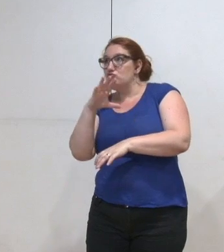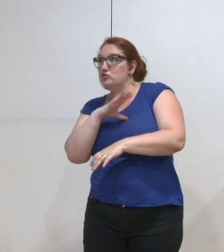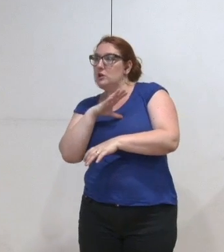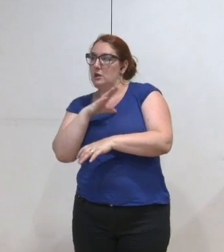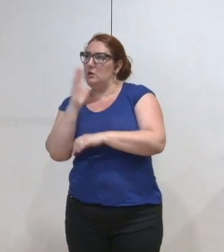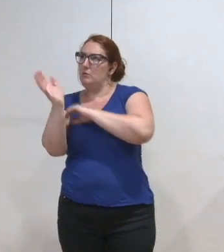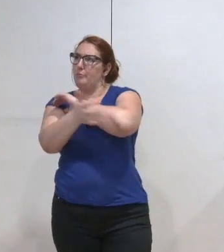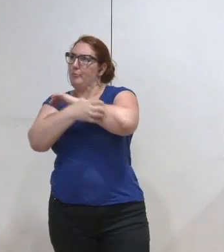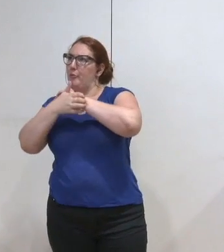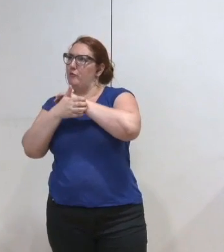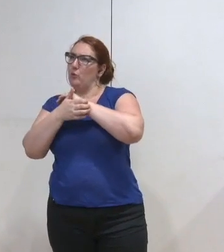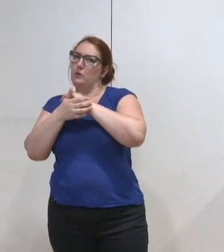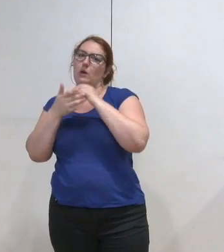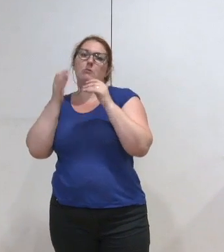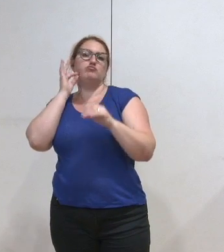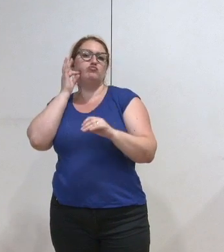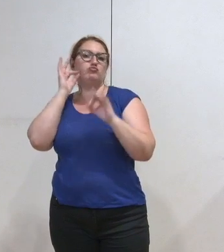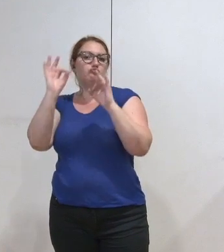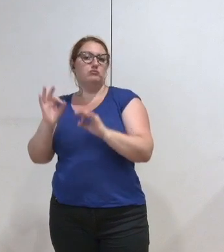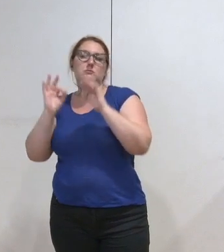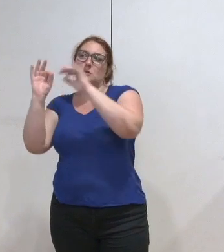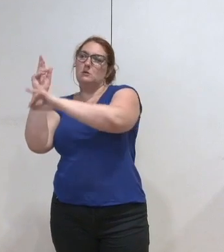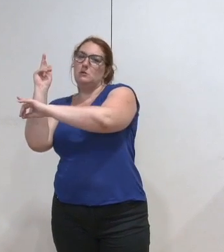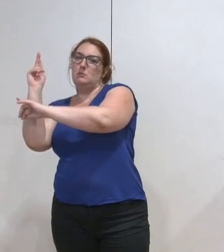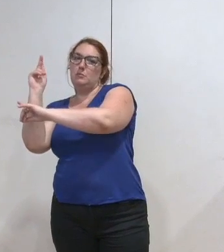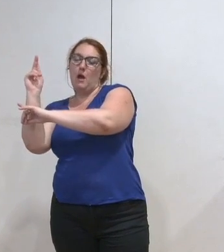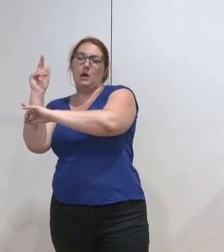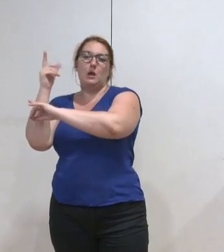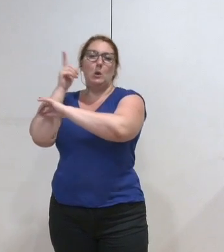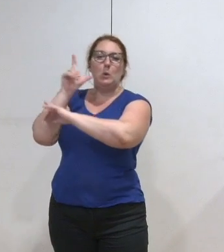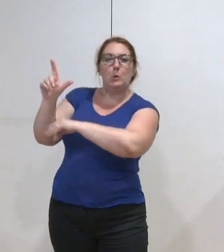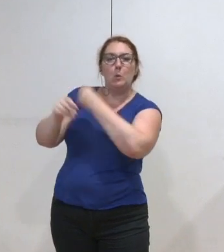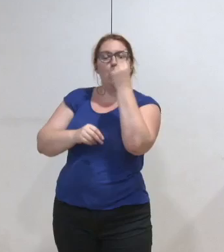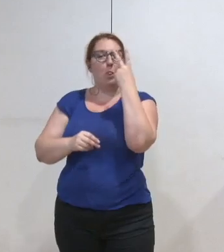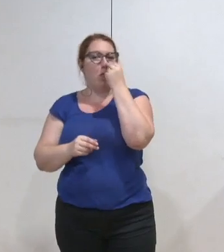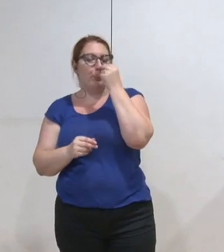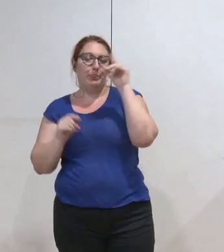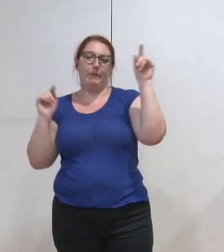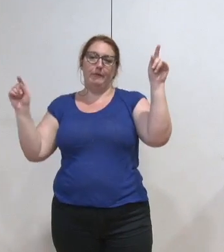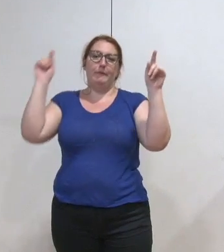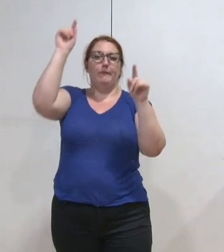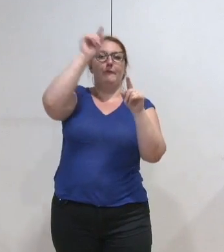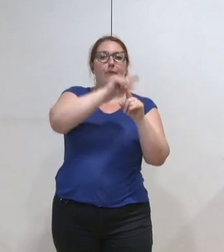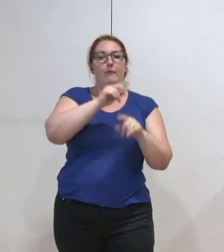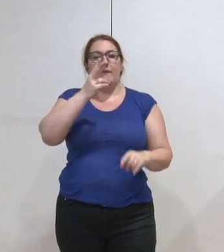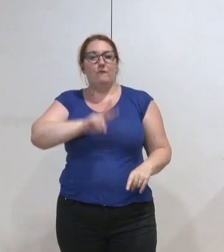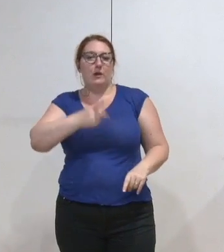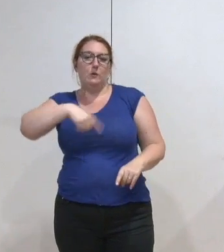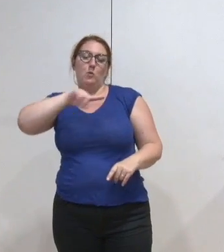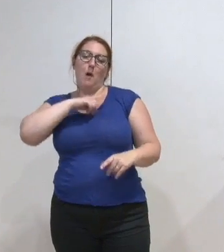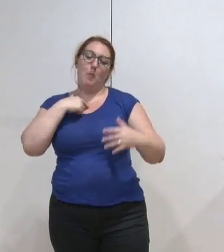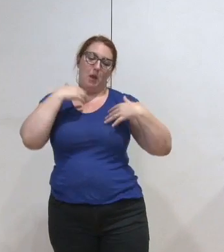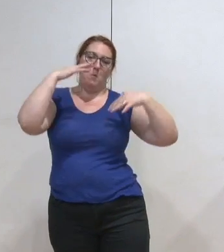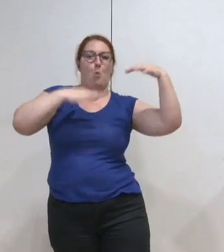nettement plus bas comme Lyon et Paris ou ou Nantes nous sommes dans un vagon du milieu aux alentours